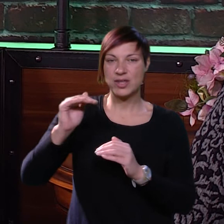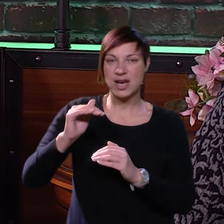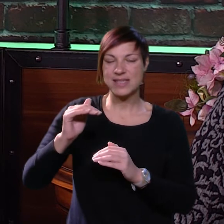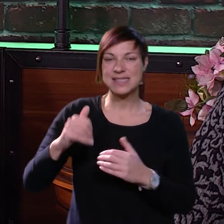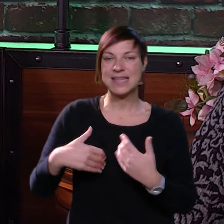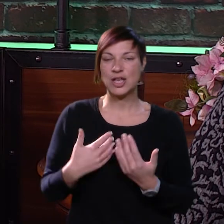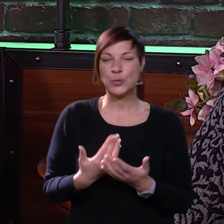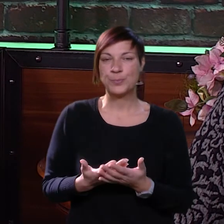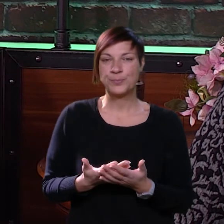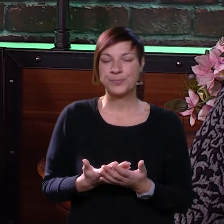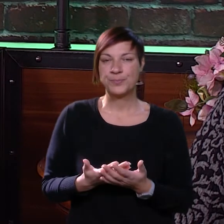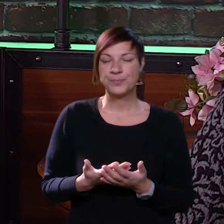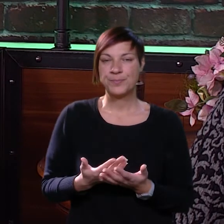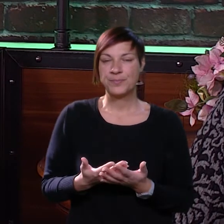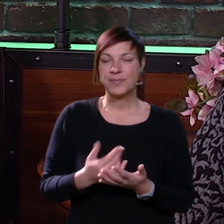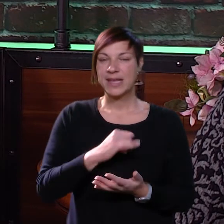odrastaju i kako se